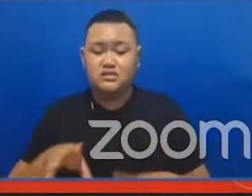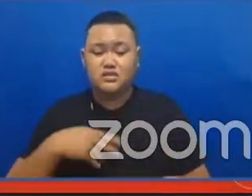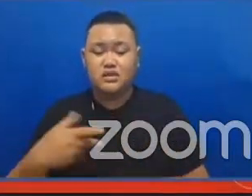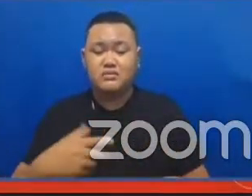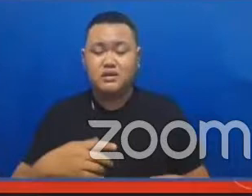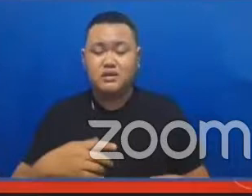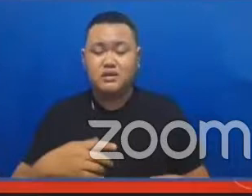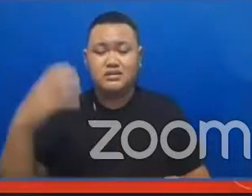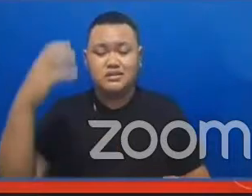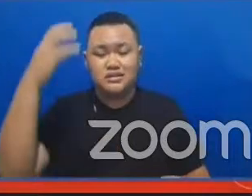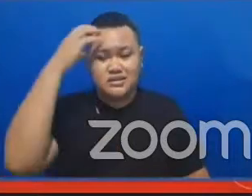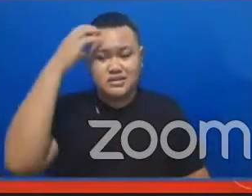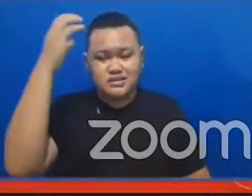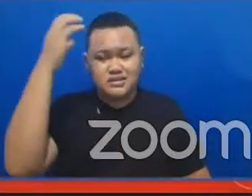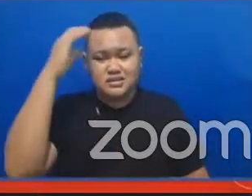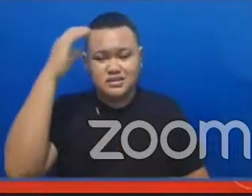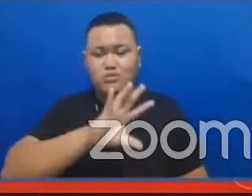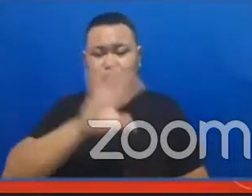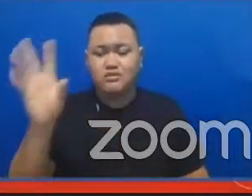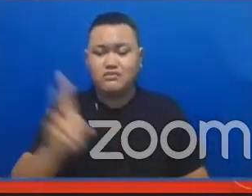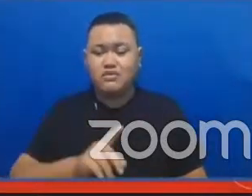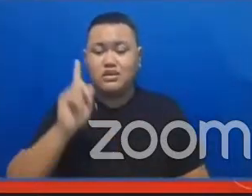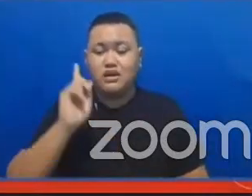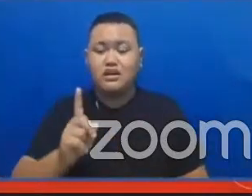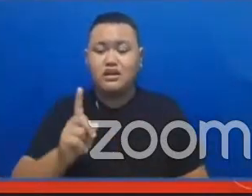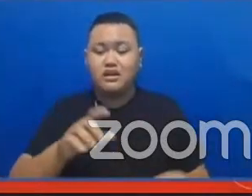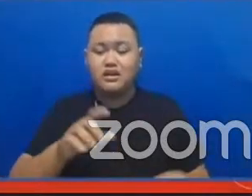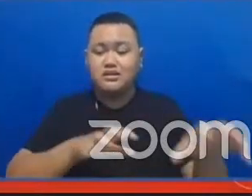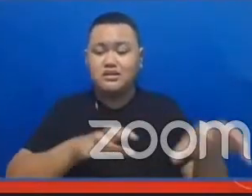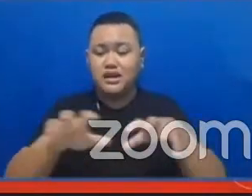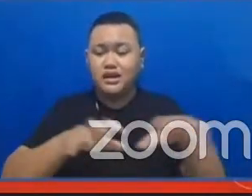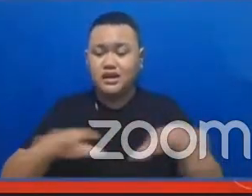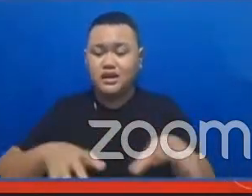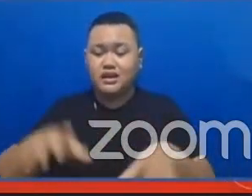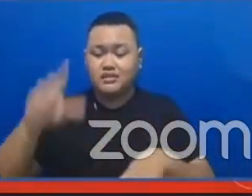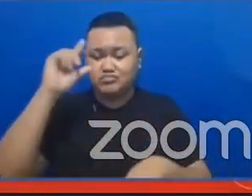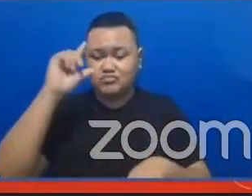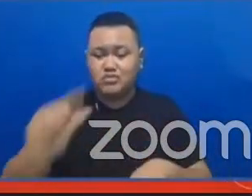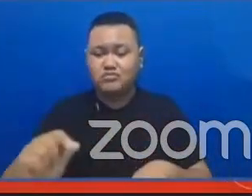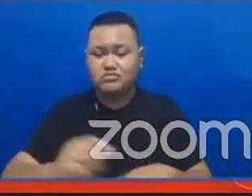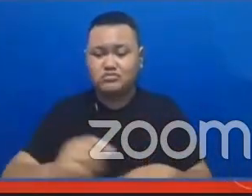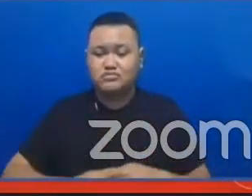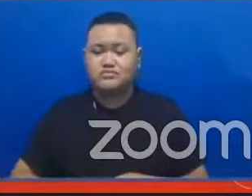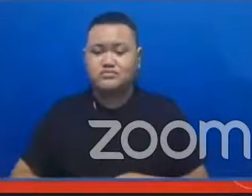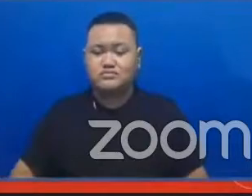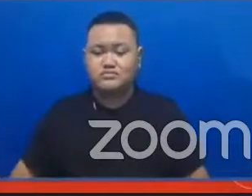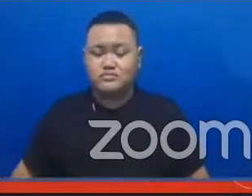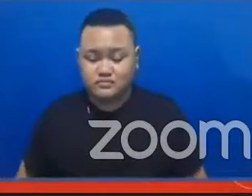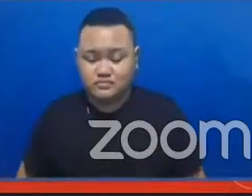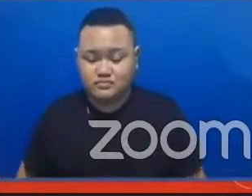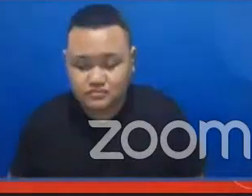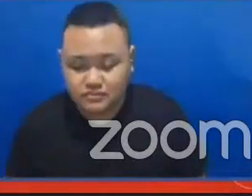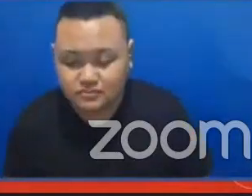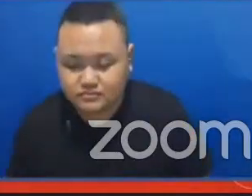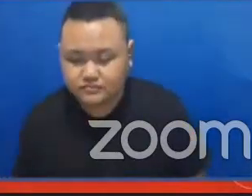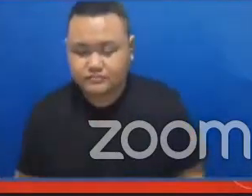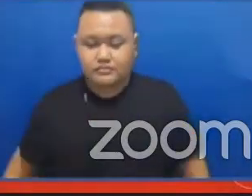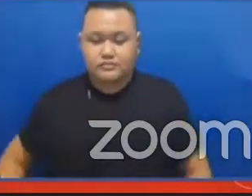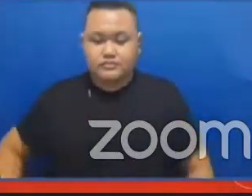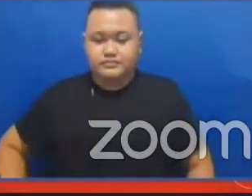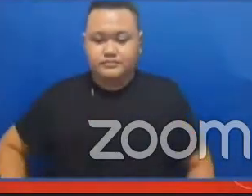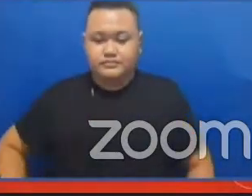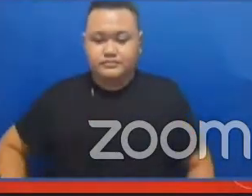dinas-dinas Kominfo yang ada di daerah. Betul sekali. Ini Mas Hafiz, pernah saya